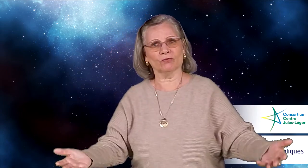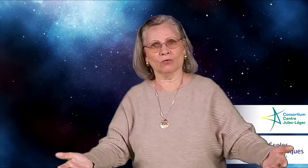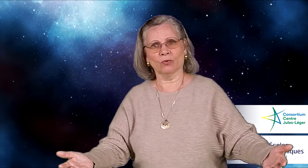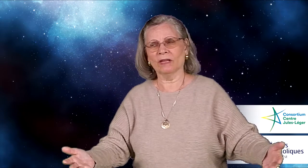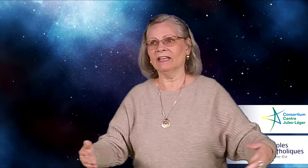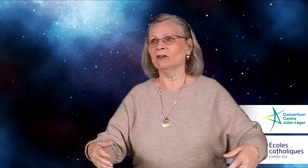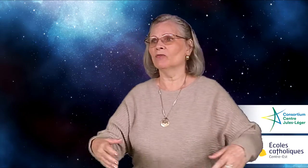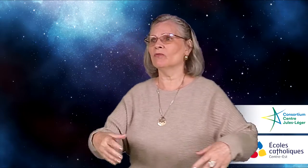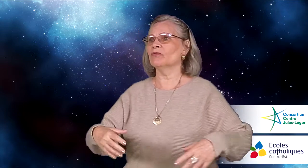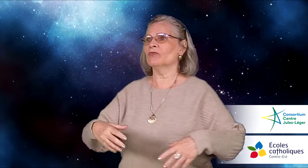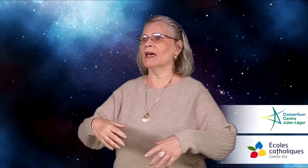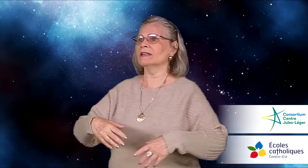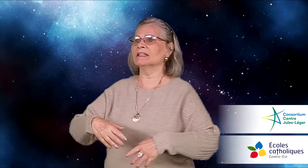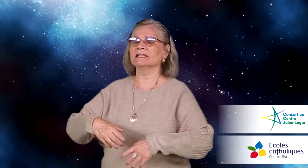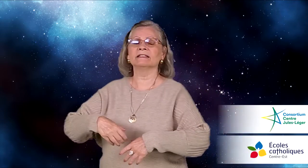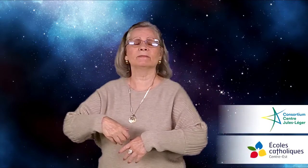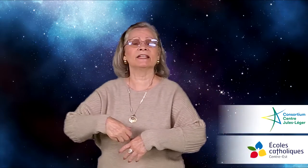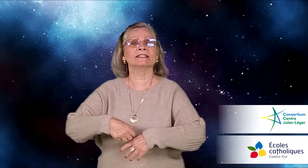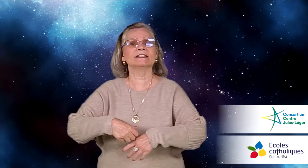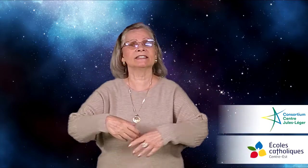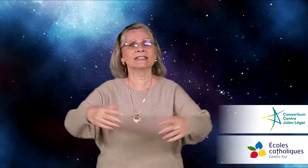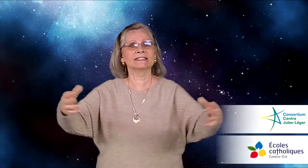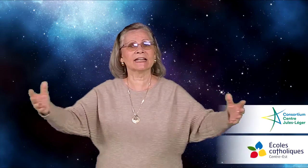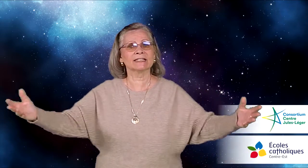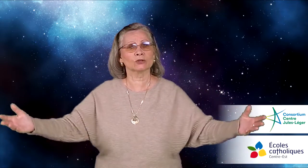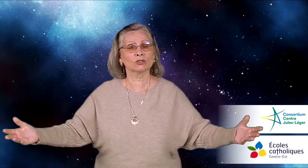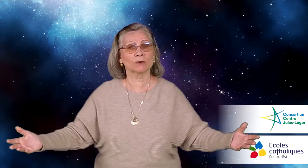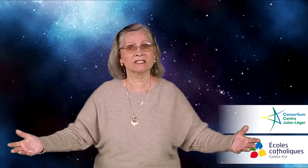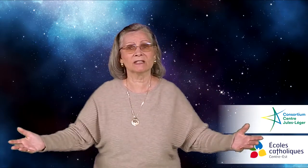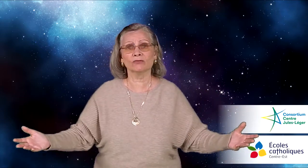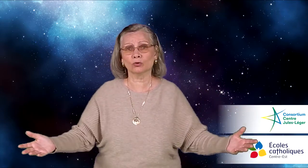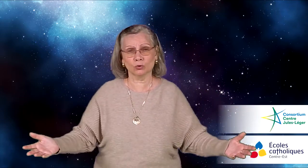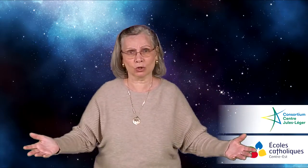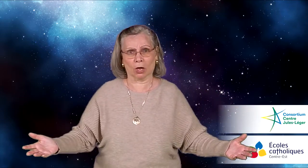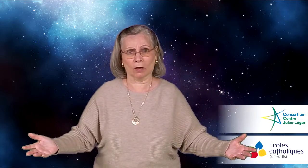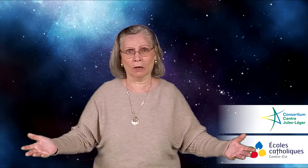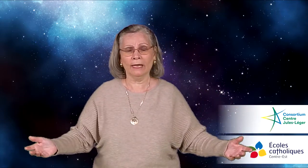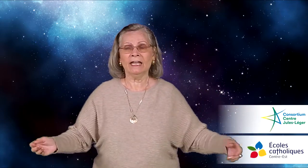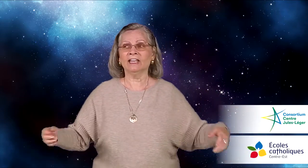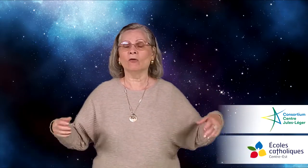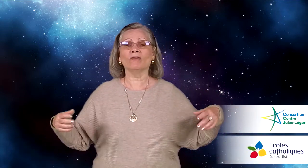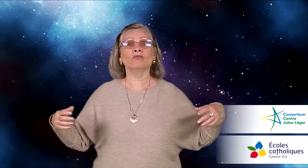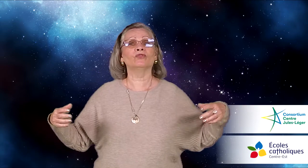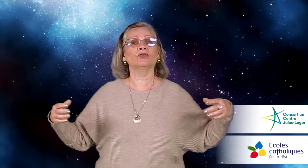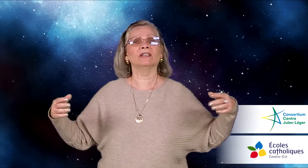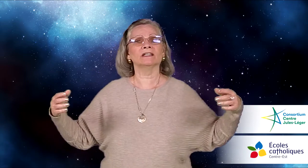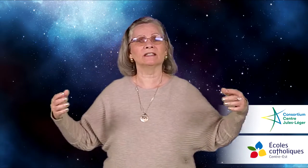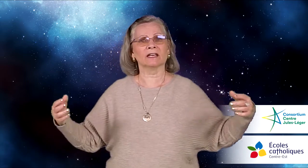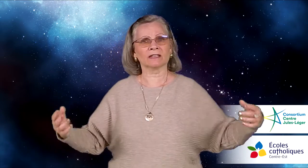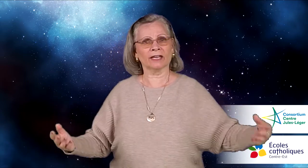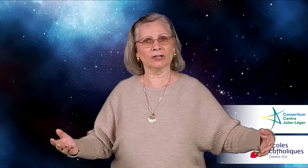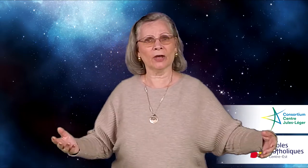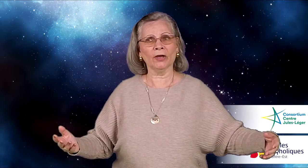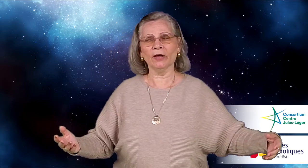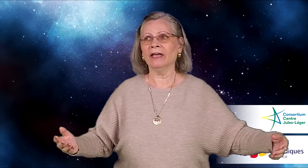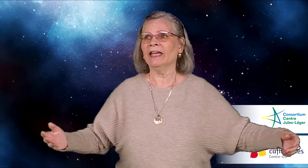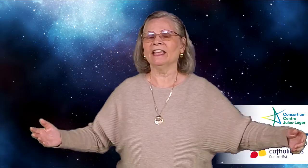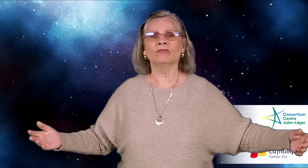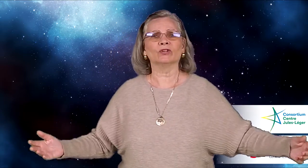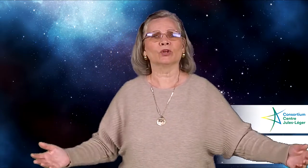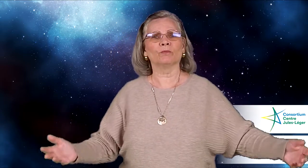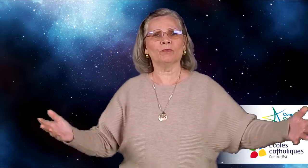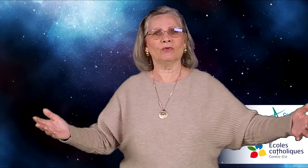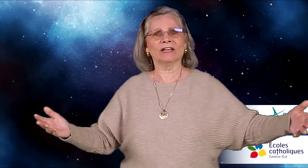chez vous. Et, on va vous faire placer des installations sportives de tout genre. Et, on va vous fournir les entraîneurs.